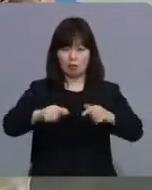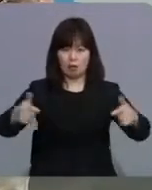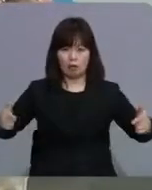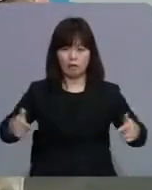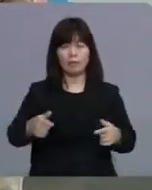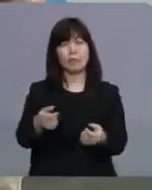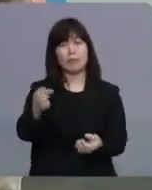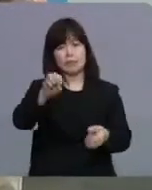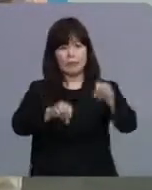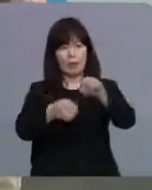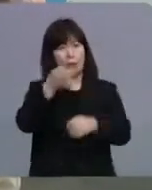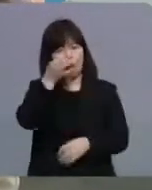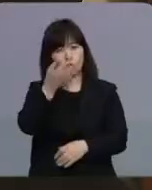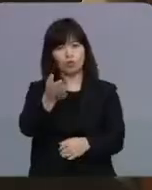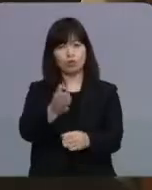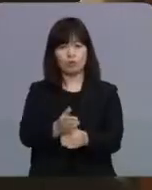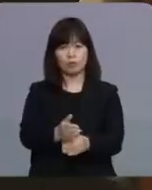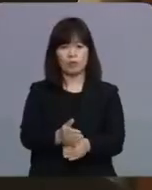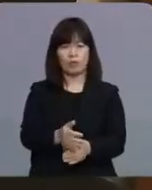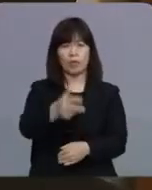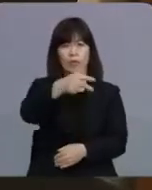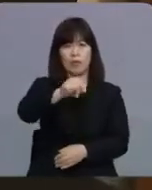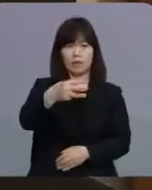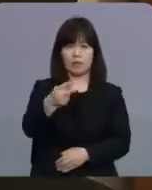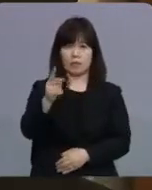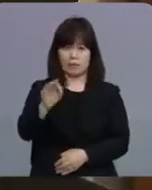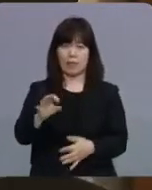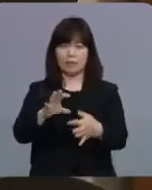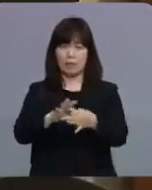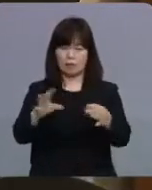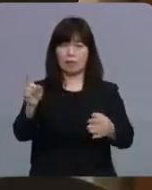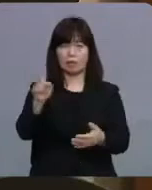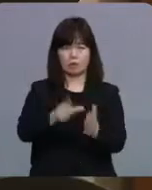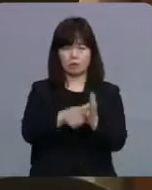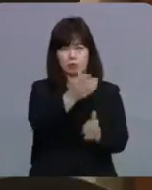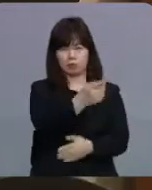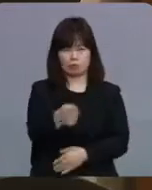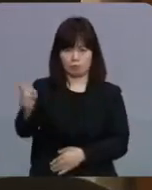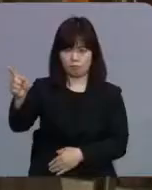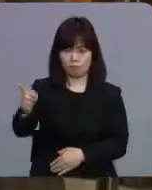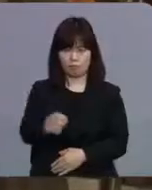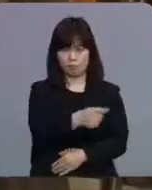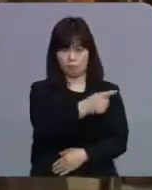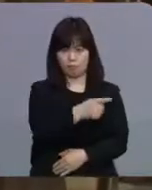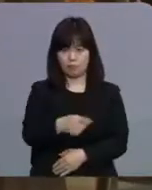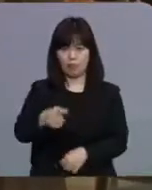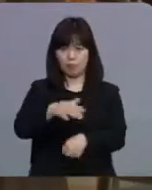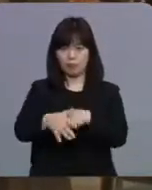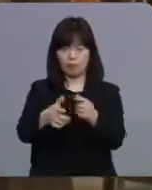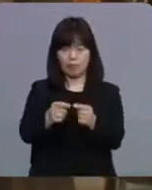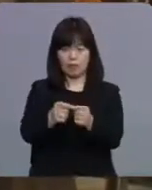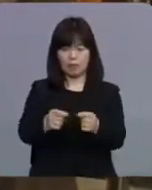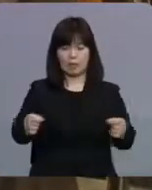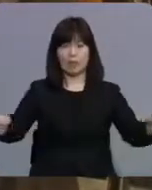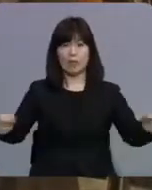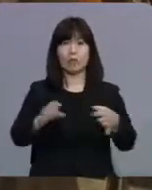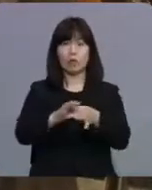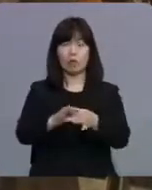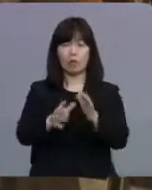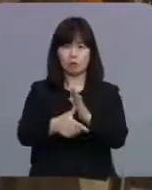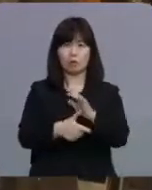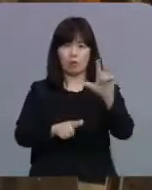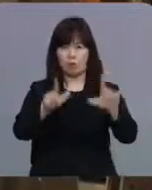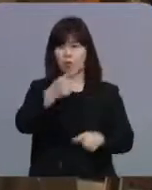실험도 한창입니다. 질량이나 진폭에 관계없이 일정하게 움직이던 진자 운동이 줄의 길이에 영향을 받는다는